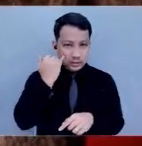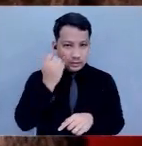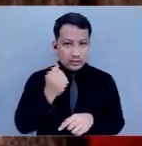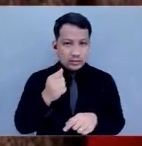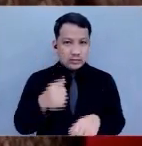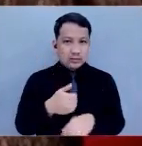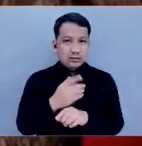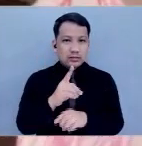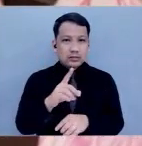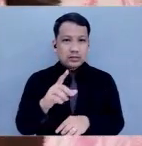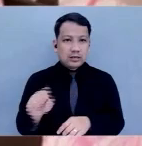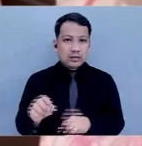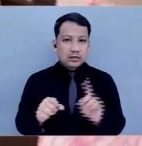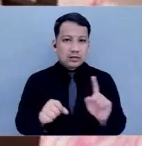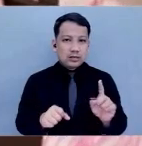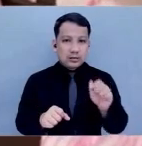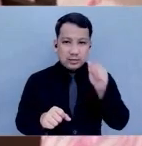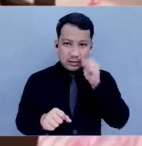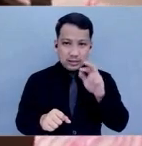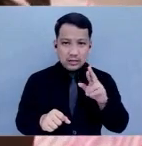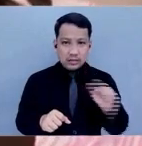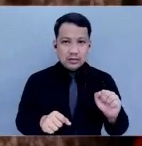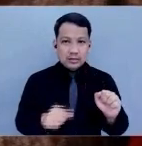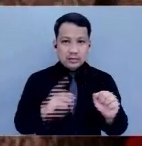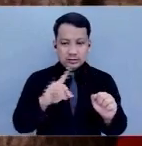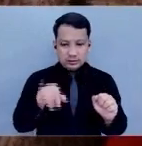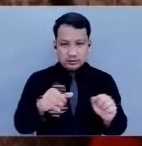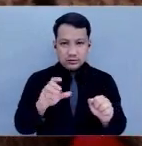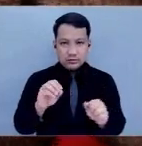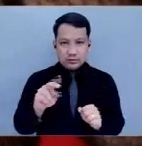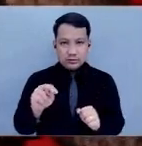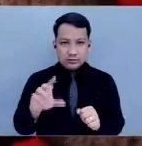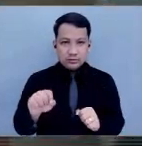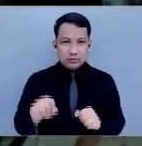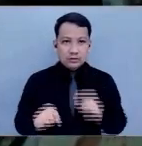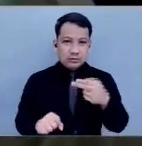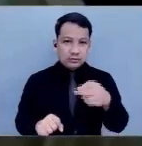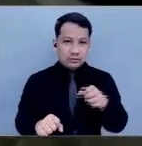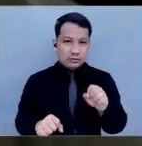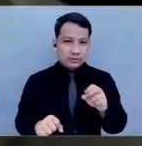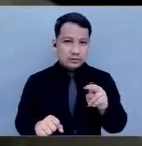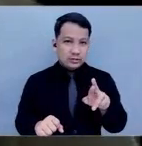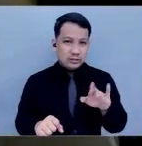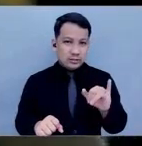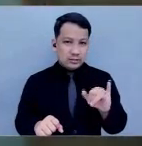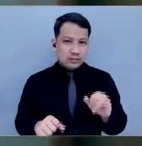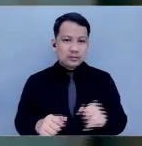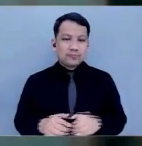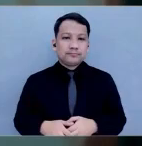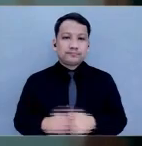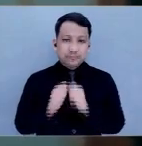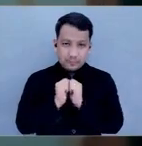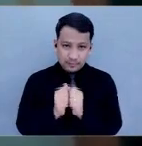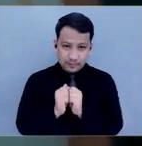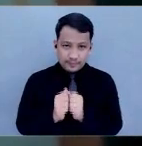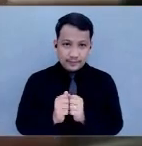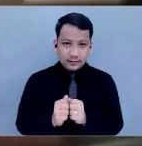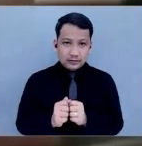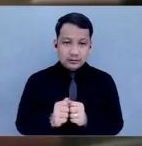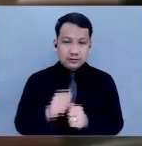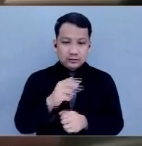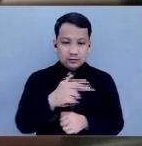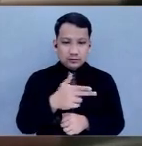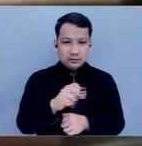Hills na sina Aramina, DJ Once at Hershey Neri. Kasama rin sina senior high